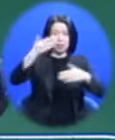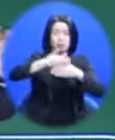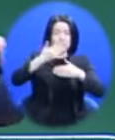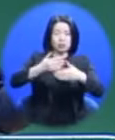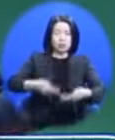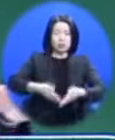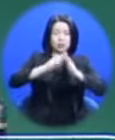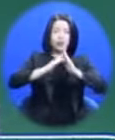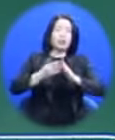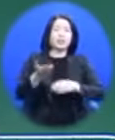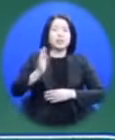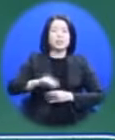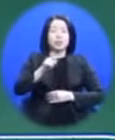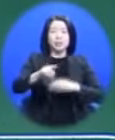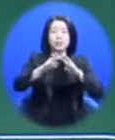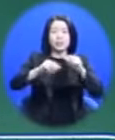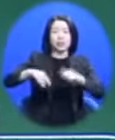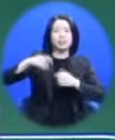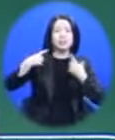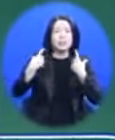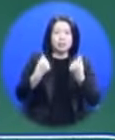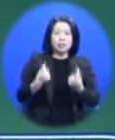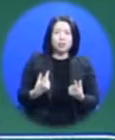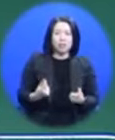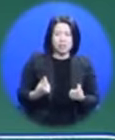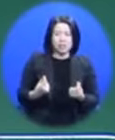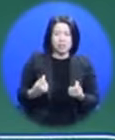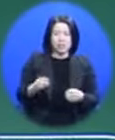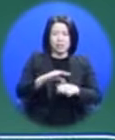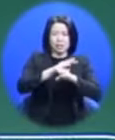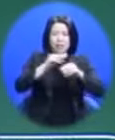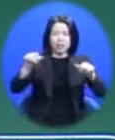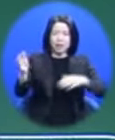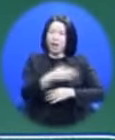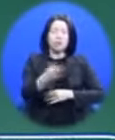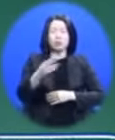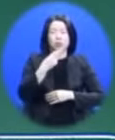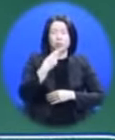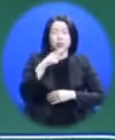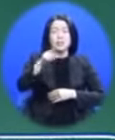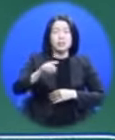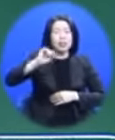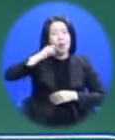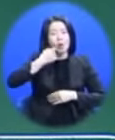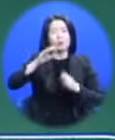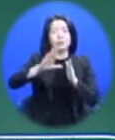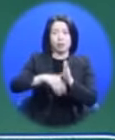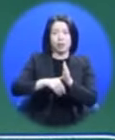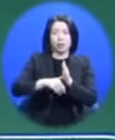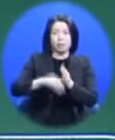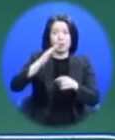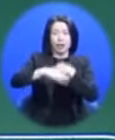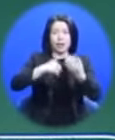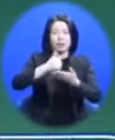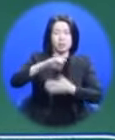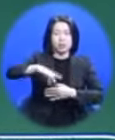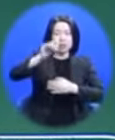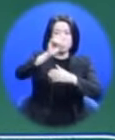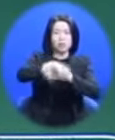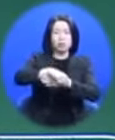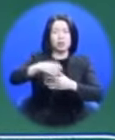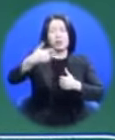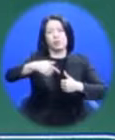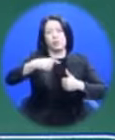땅은 여전히 황폐한 거예요. 그런 어려운 시대에 하나님께서 첫 열매를 요구하고 계신